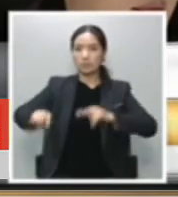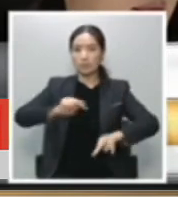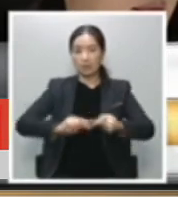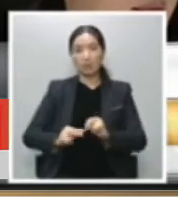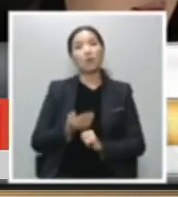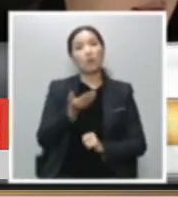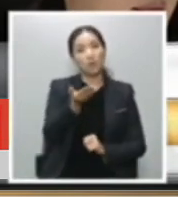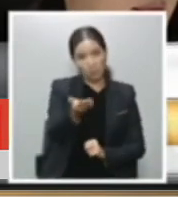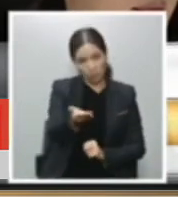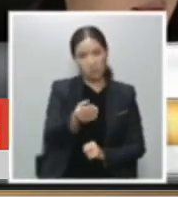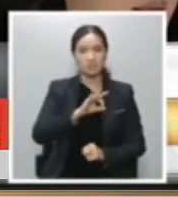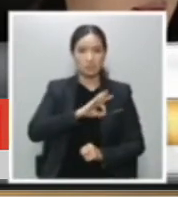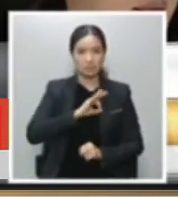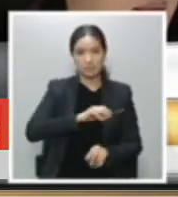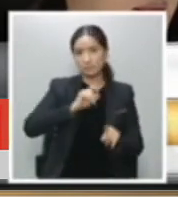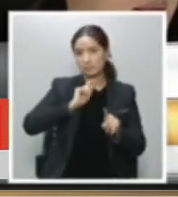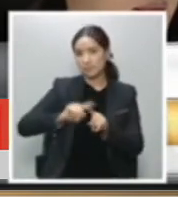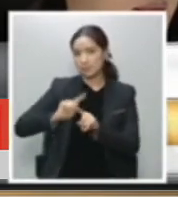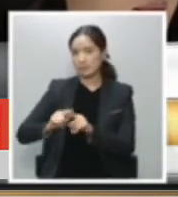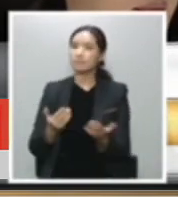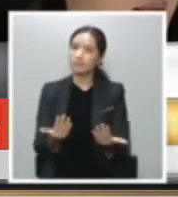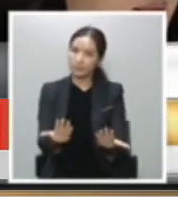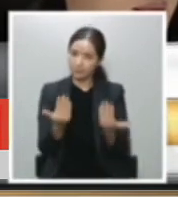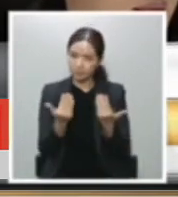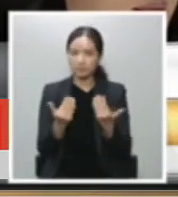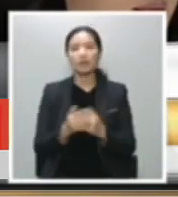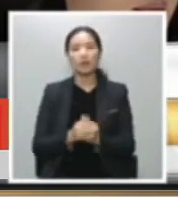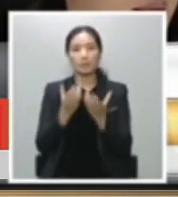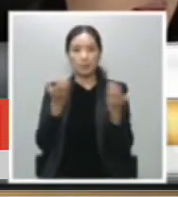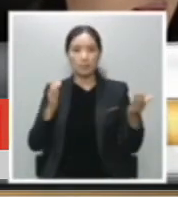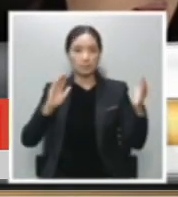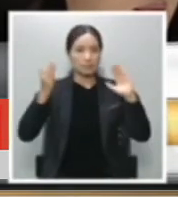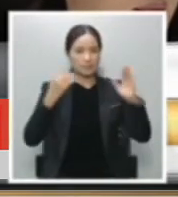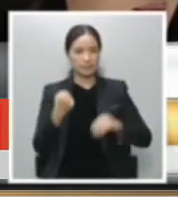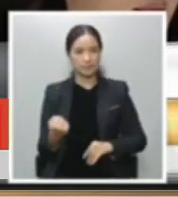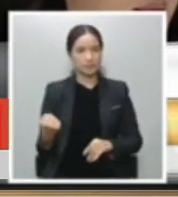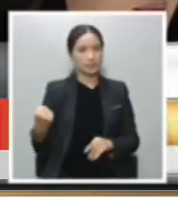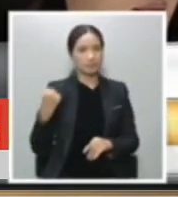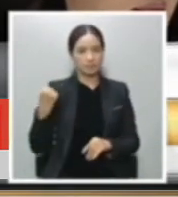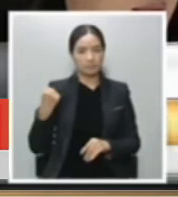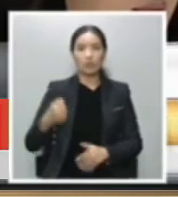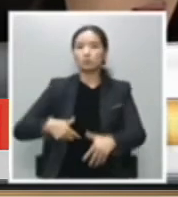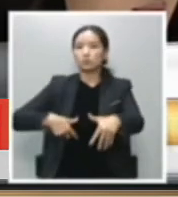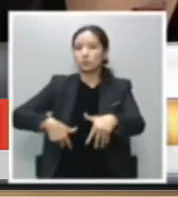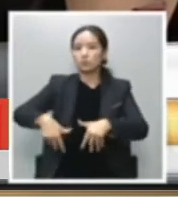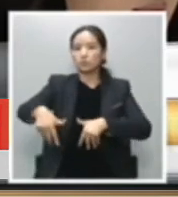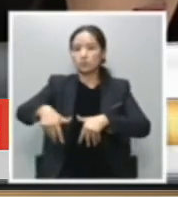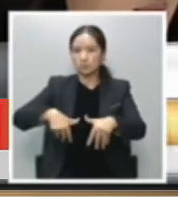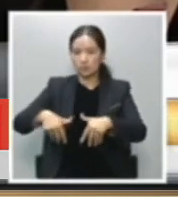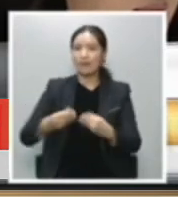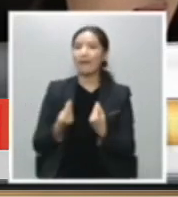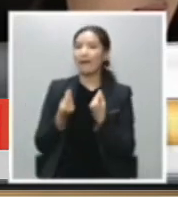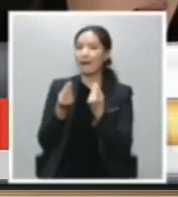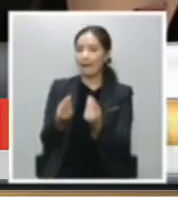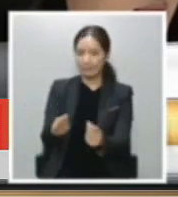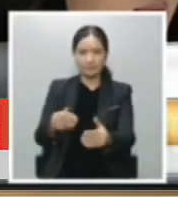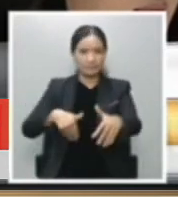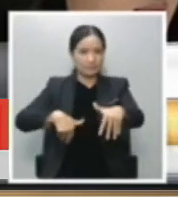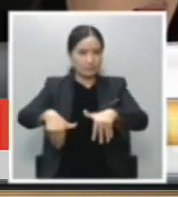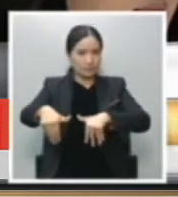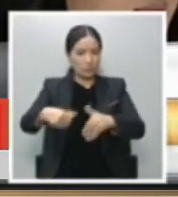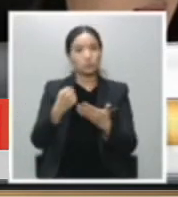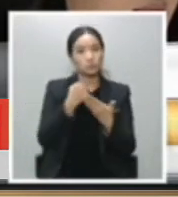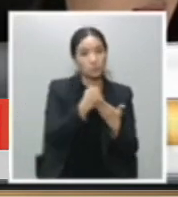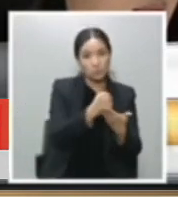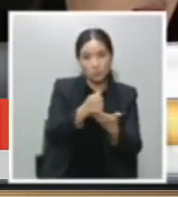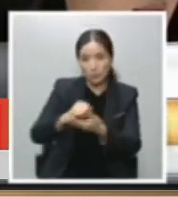มาชิกทั้งหลายได้ร่วมกันสร้างประชาธิปไตยให้เข้มแข็งโดยประชาชนเพื่อประชาชนและช่ว